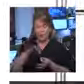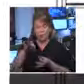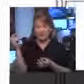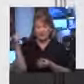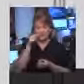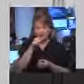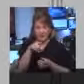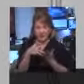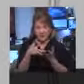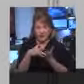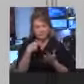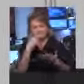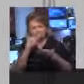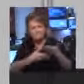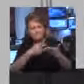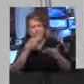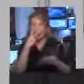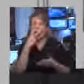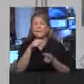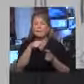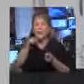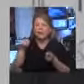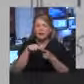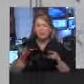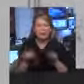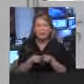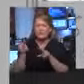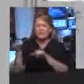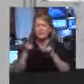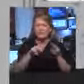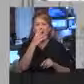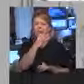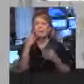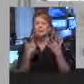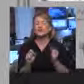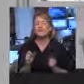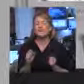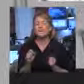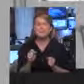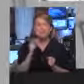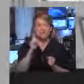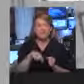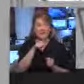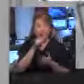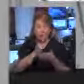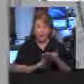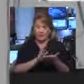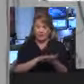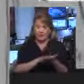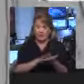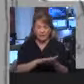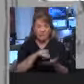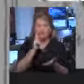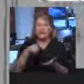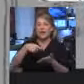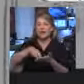לידינו, רואים שמספר המטרים זהה לבדיקה של דני, כ-470 מטרים, ואף נכתב עליה בכתב יד, יש